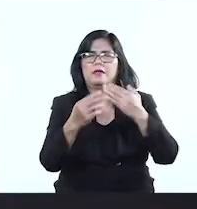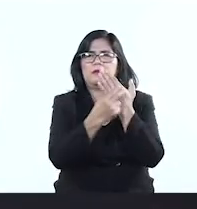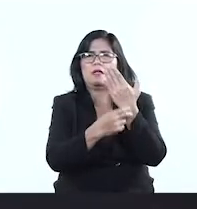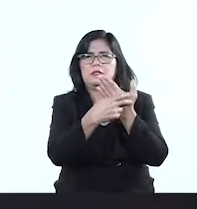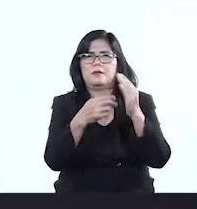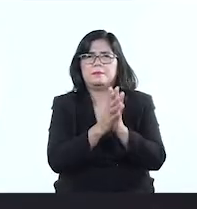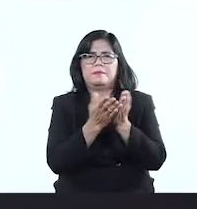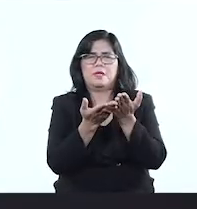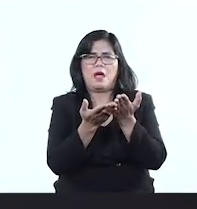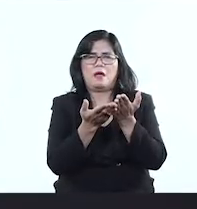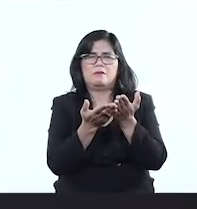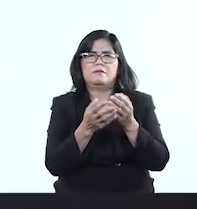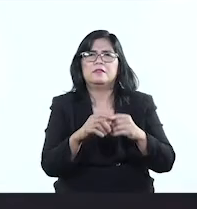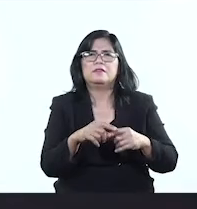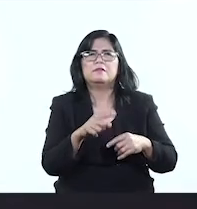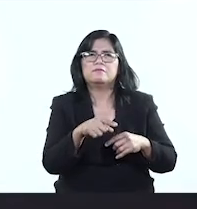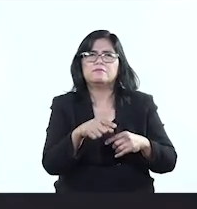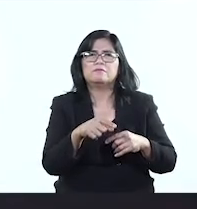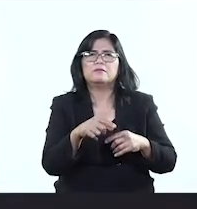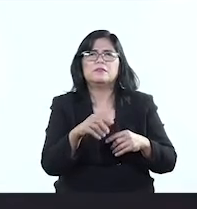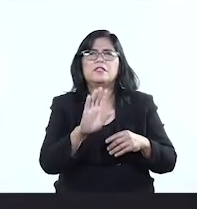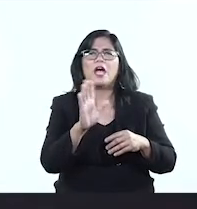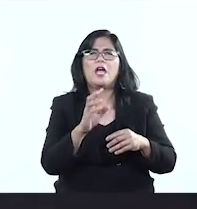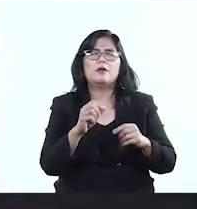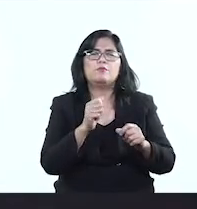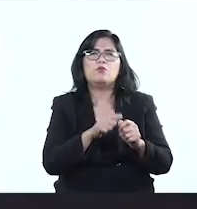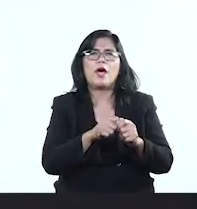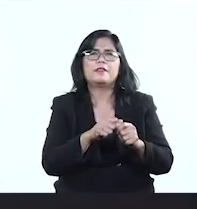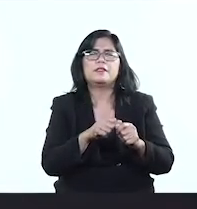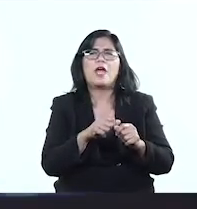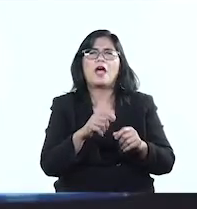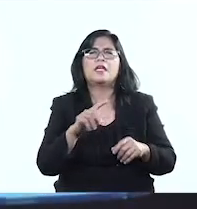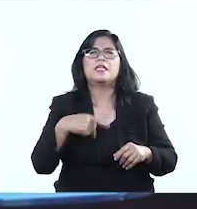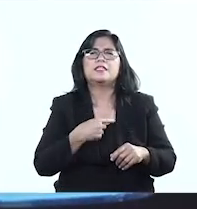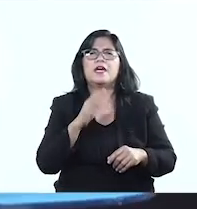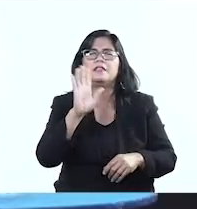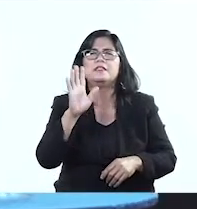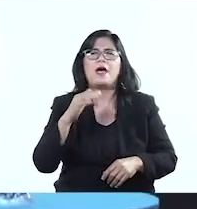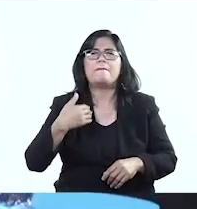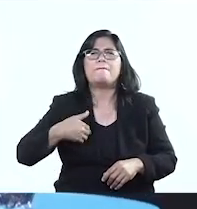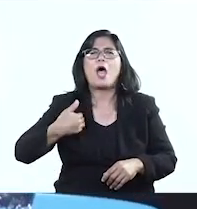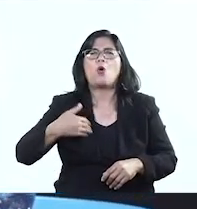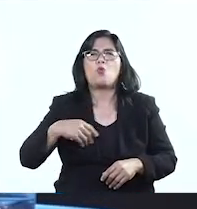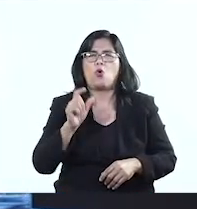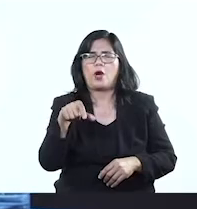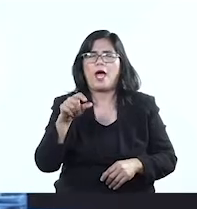orang lain simpel dong betul Hai jadi kita punya curling tuh